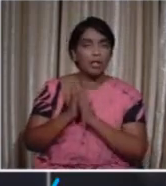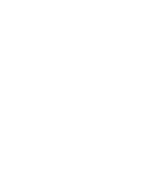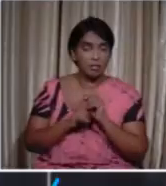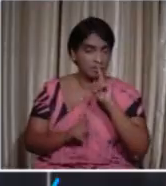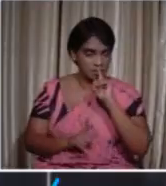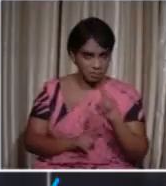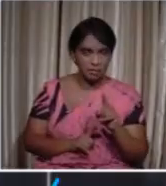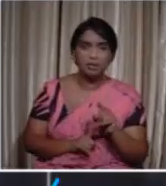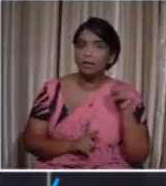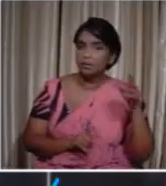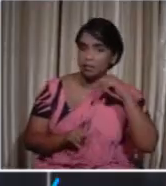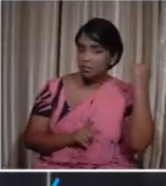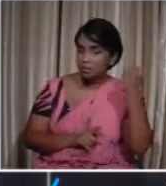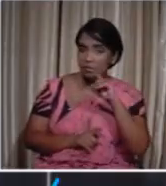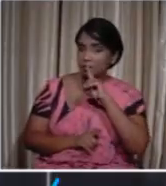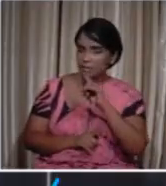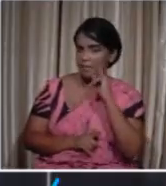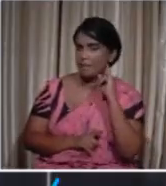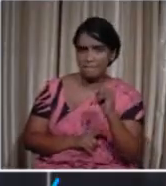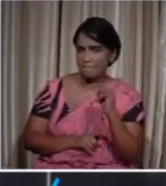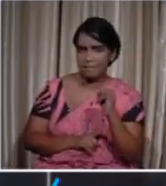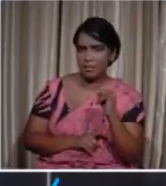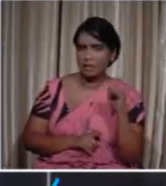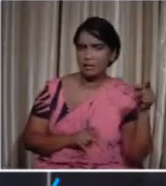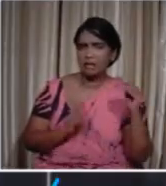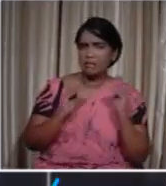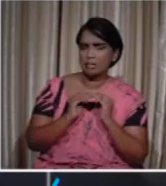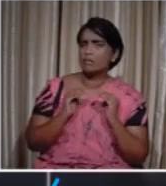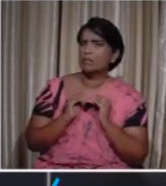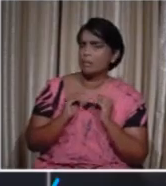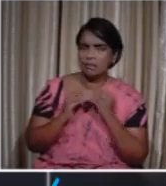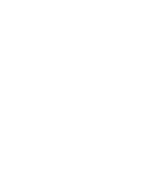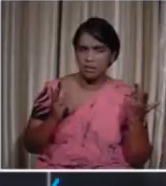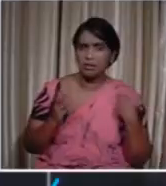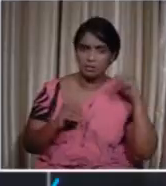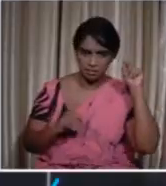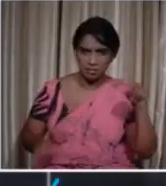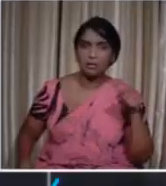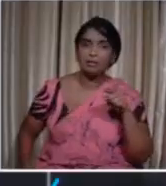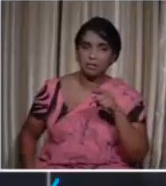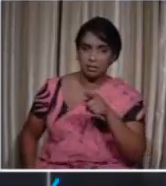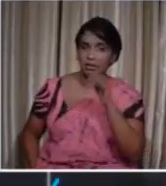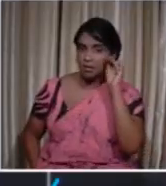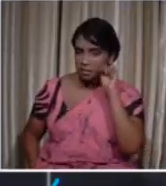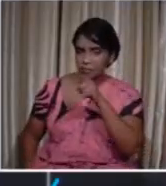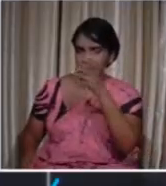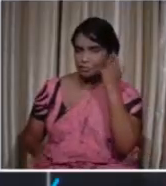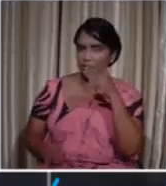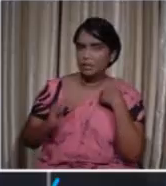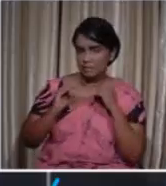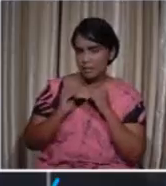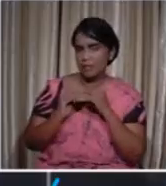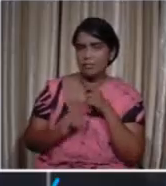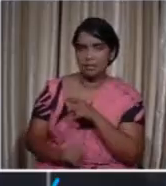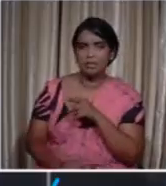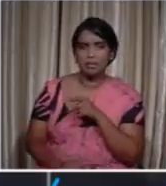තියෙනවා මේ කතාව කිරීම වැරදි, මෙතෙන්ට කිසිම අදාළ කාරණයක් නෙමෙයි කියලා. ඔබතුමාත් ඇහුවේ නිසා දන්න එක අදාළයි කියලා.